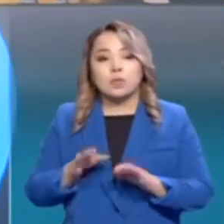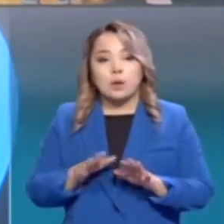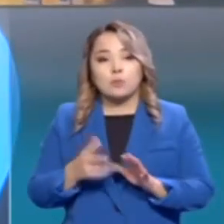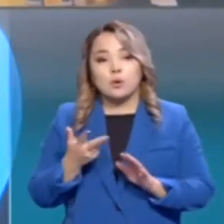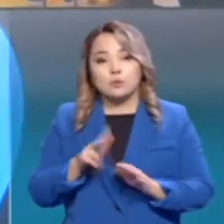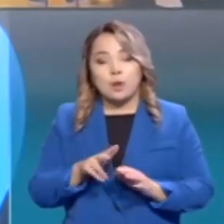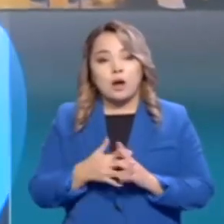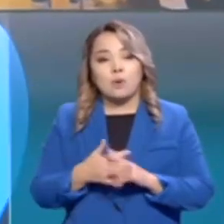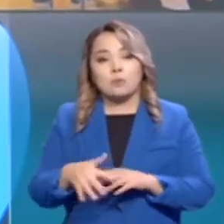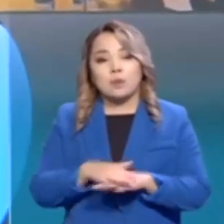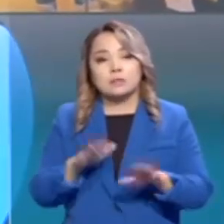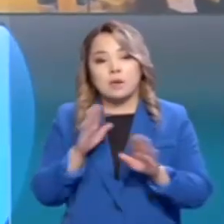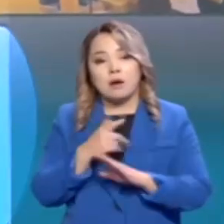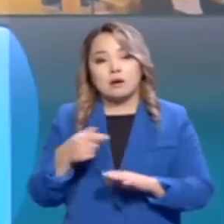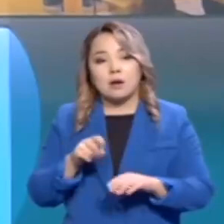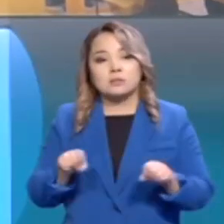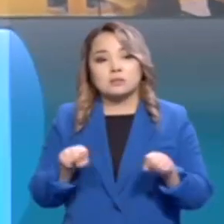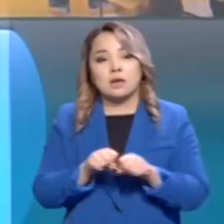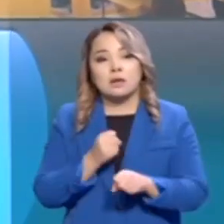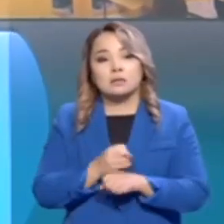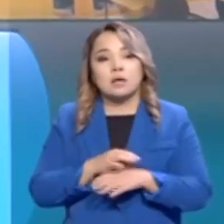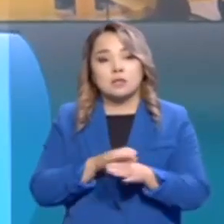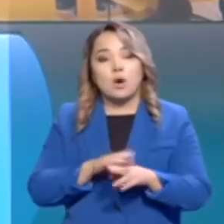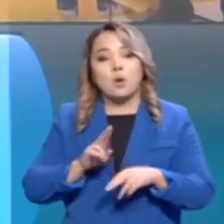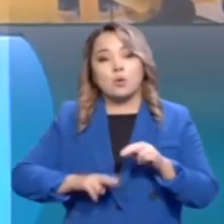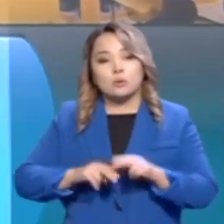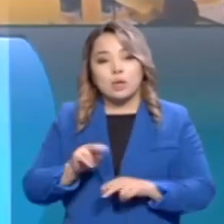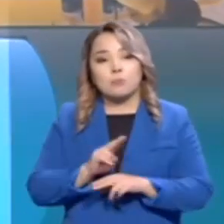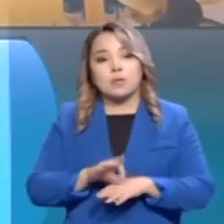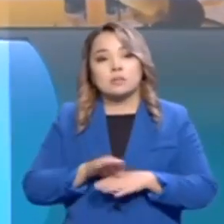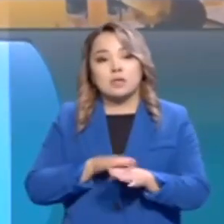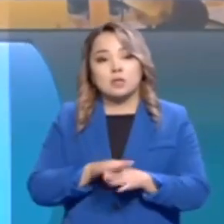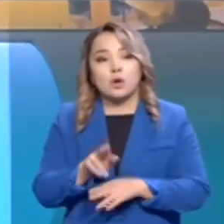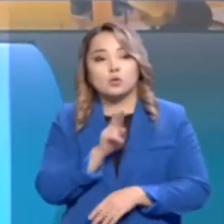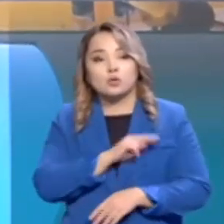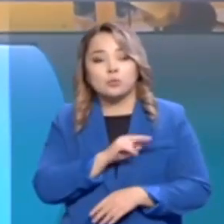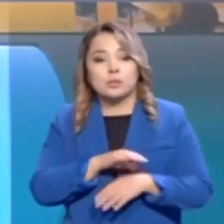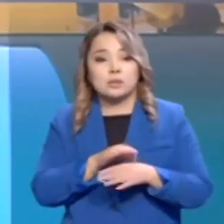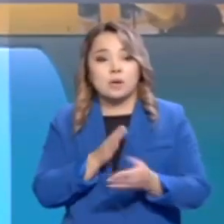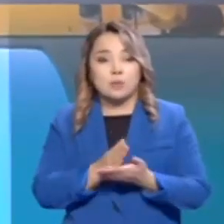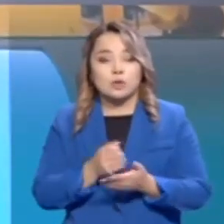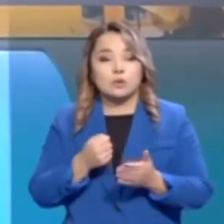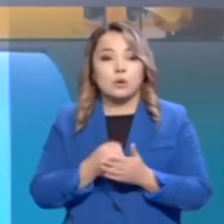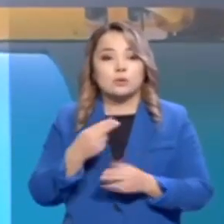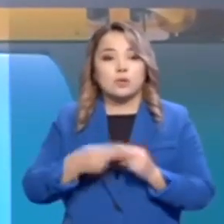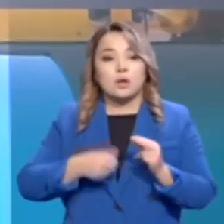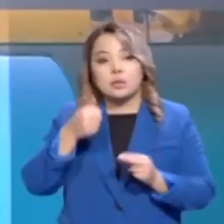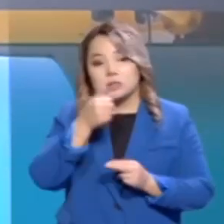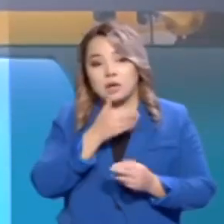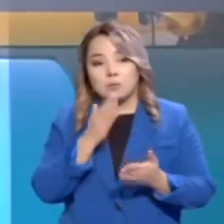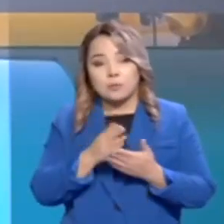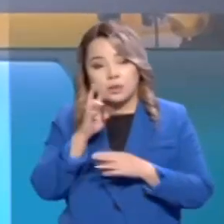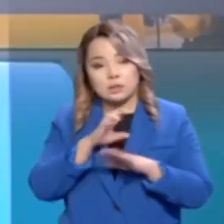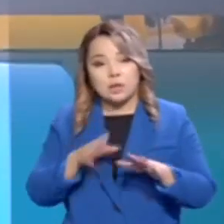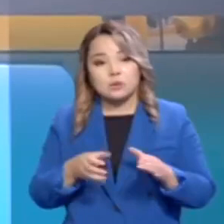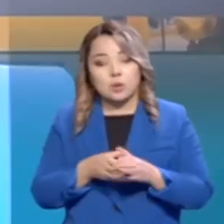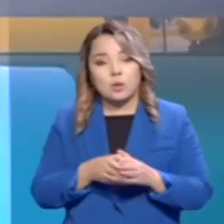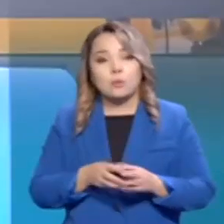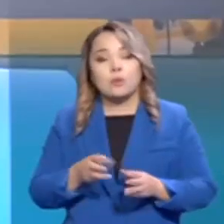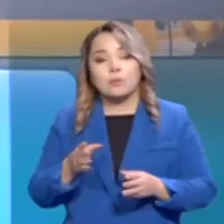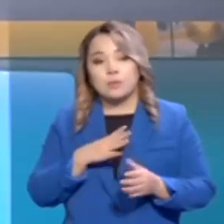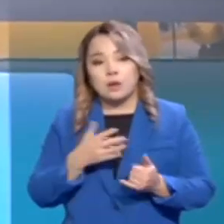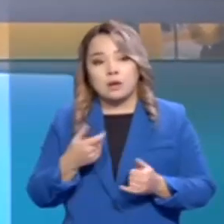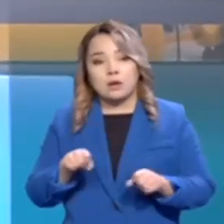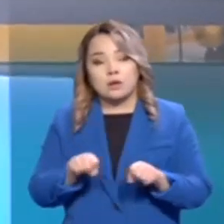бірдей ауылға табиғи газ тартылуда. Бүгінде құрылыс монтаждау жұмыстары жүріп жатыр. Жыл соңына дейін осы елді мекендерге көгілдір отын